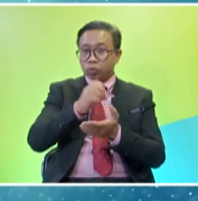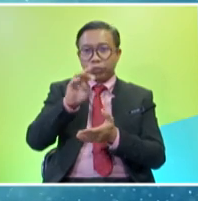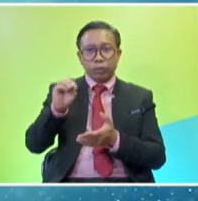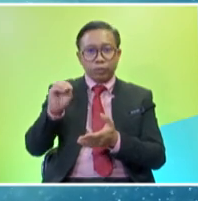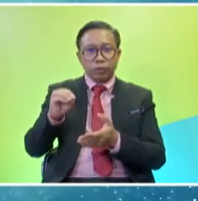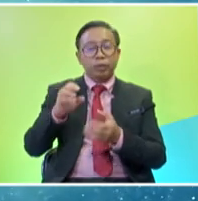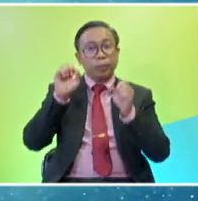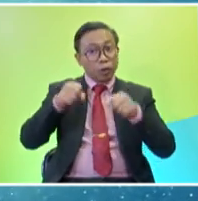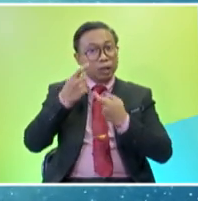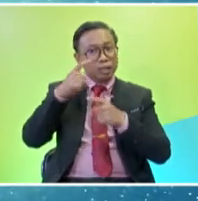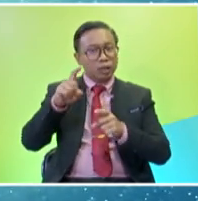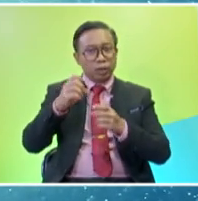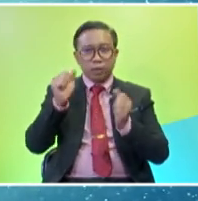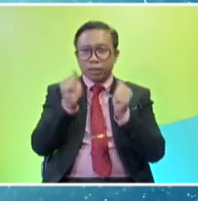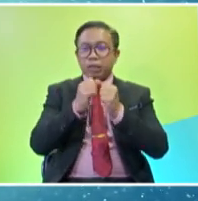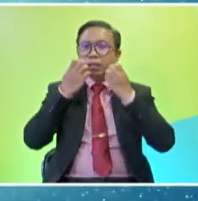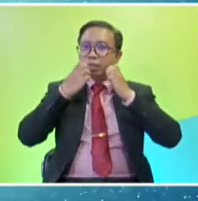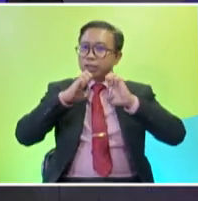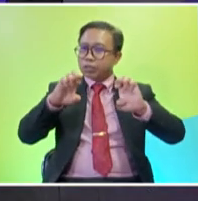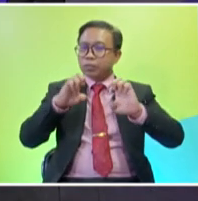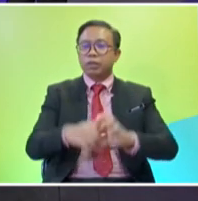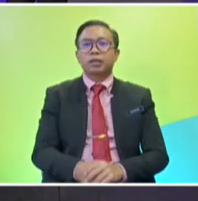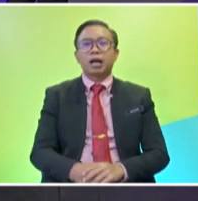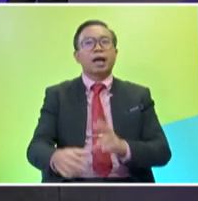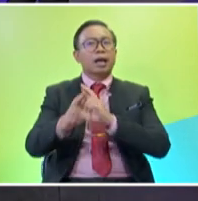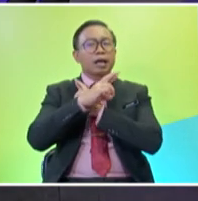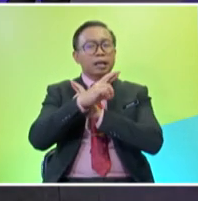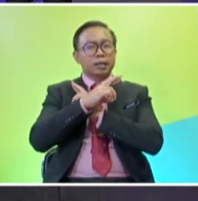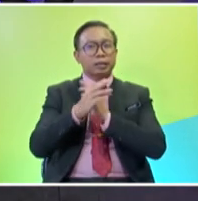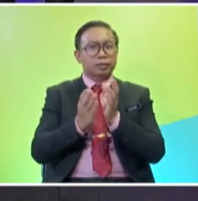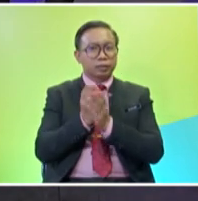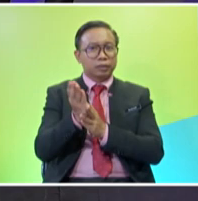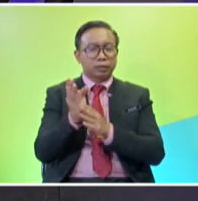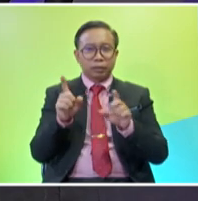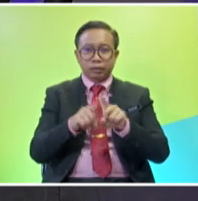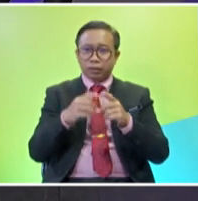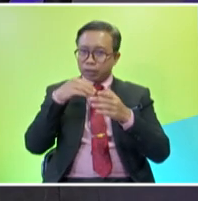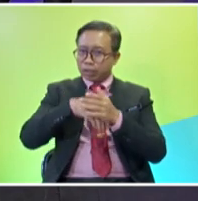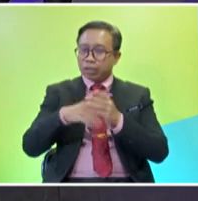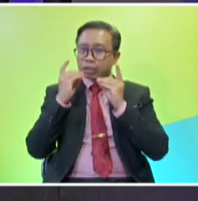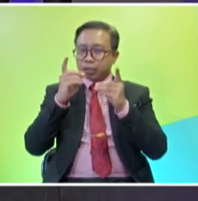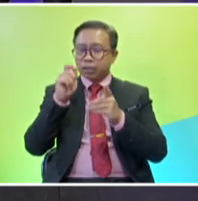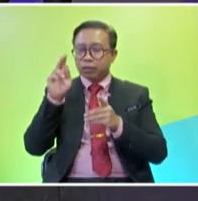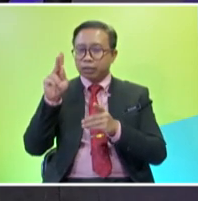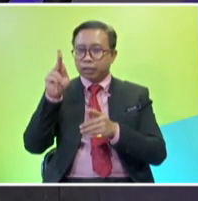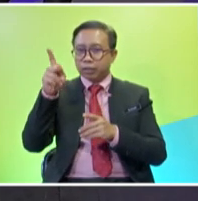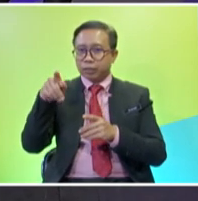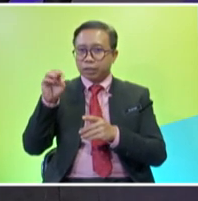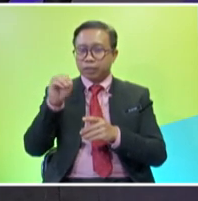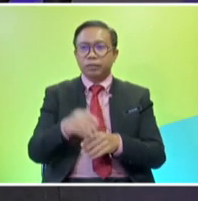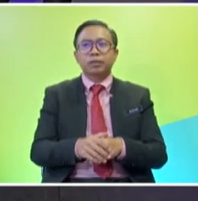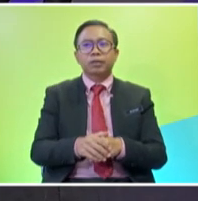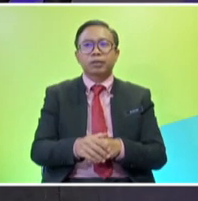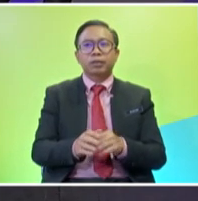dengan Cemerlang sekali jadi di sini kita ini berhentinya dalam diri KPM dengan slot kita